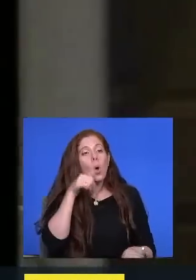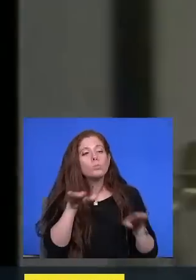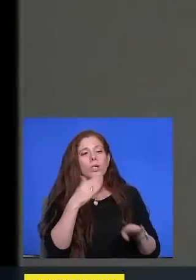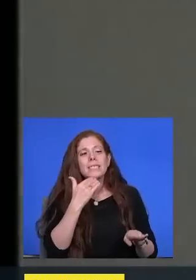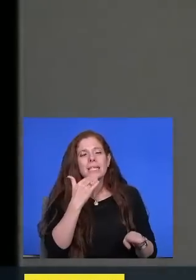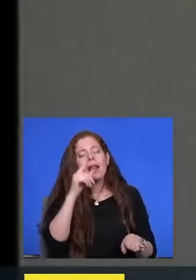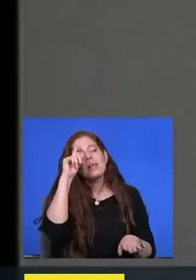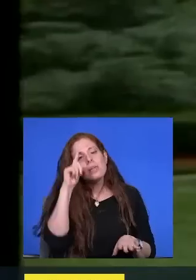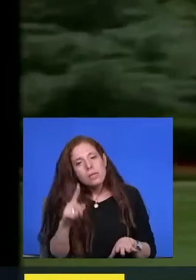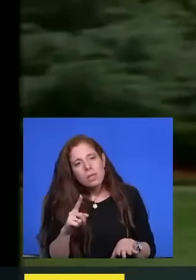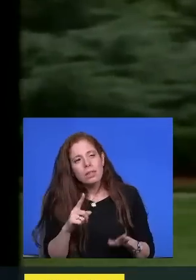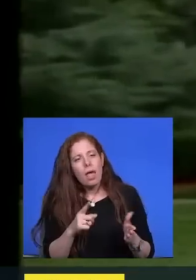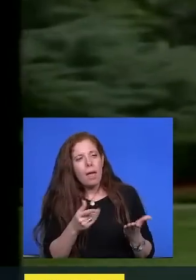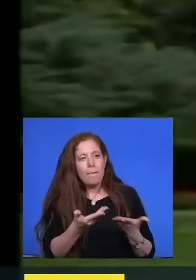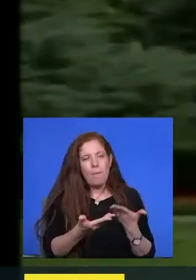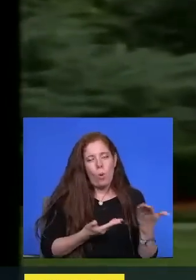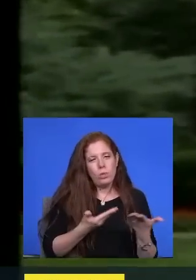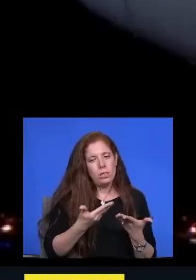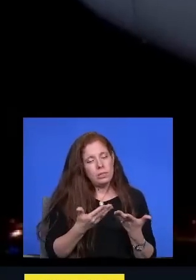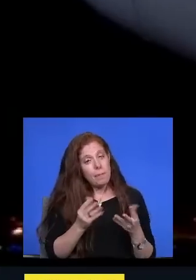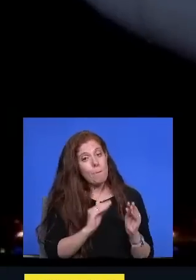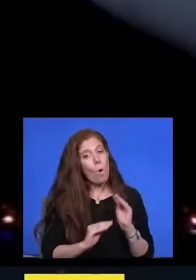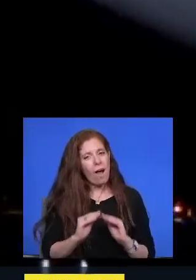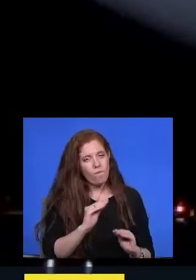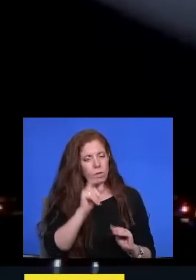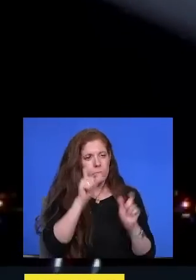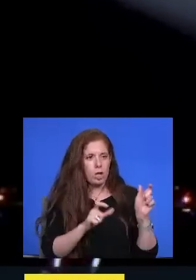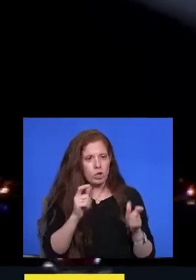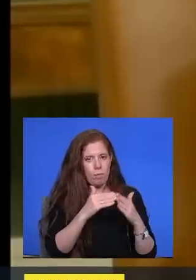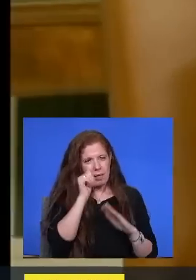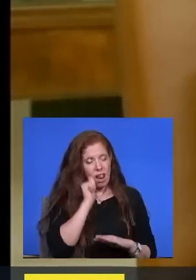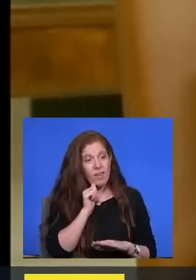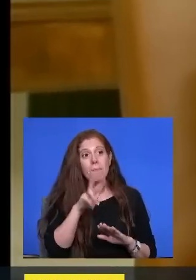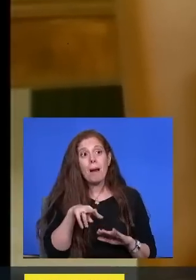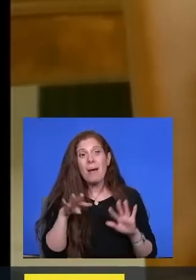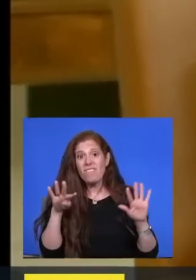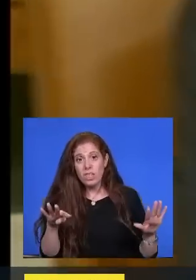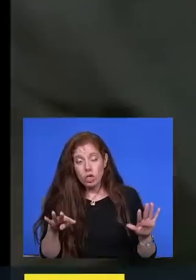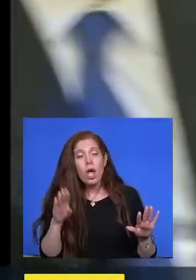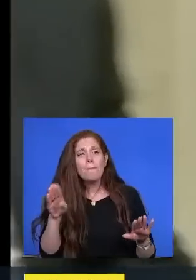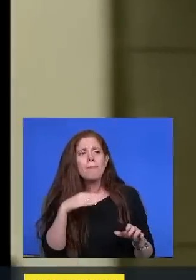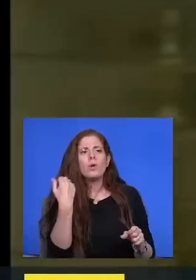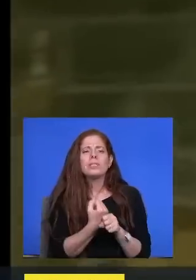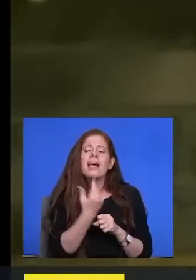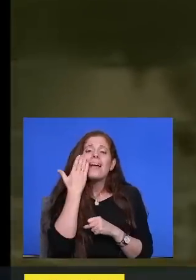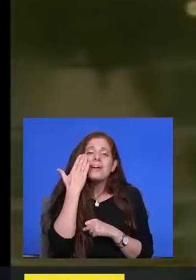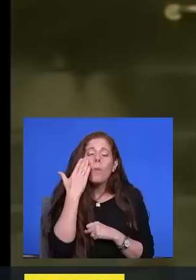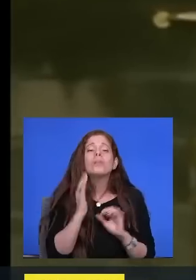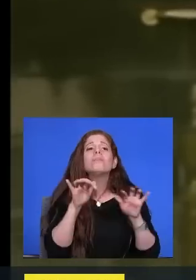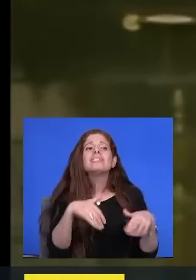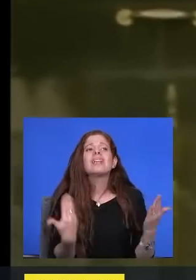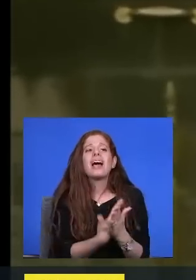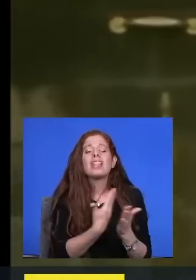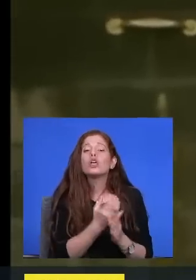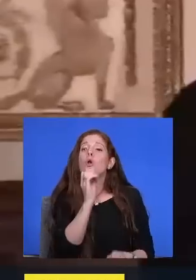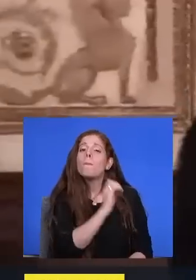מערכות יחסים מורכבות עם דיירי הבית הלבן. שנת 2009, נתניהו עושה היכרות עם נשיא חדש, ברק אובמה. כבר